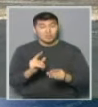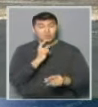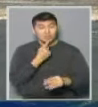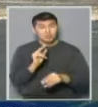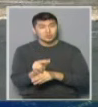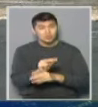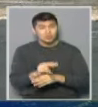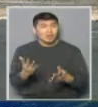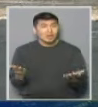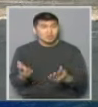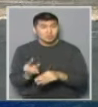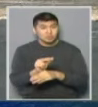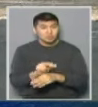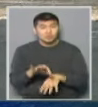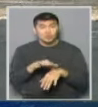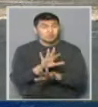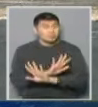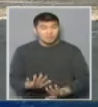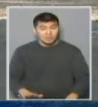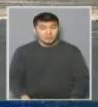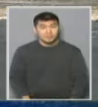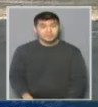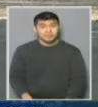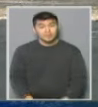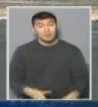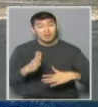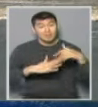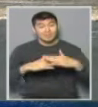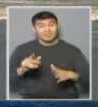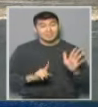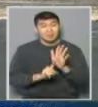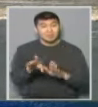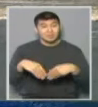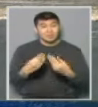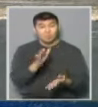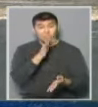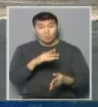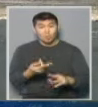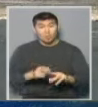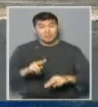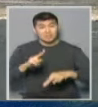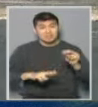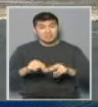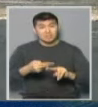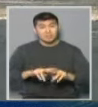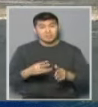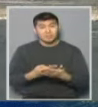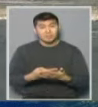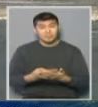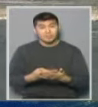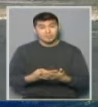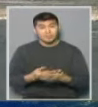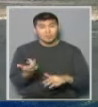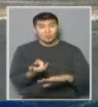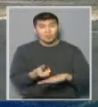жұмыстары, қандай да бір жөндеу жұмыстары жүргізілбеген. Бұл пайдалануға берілген уақытта салынуының өзі де бағанағы